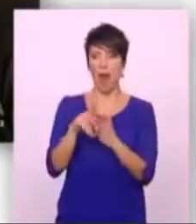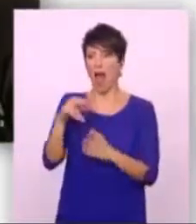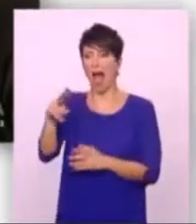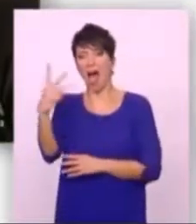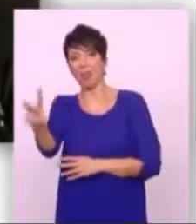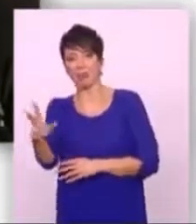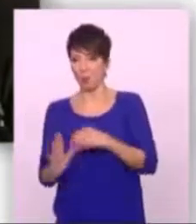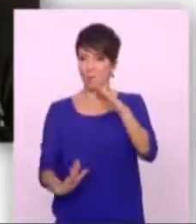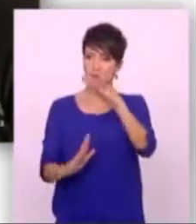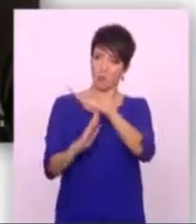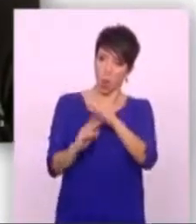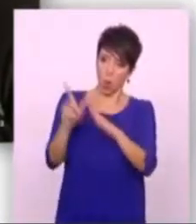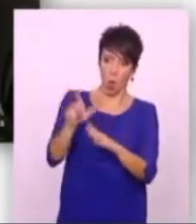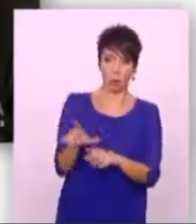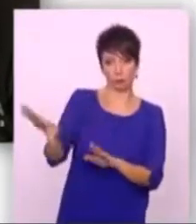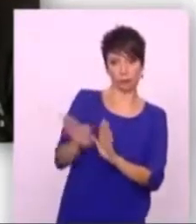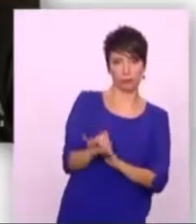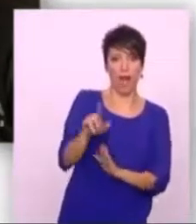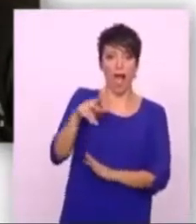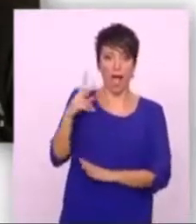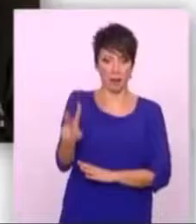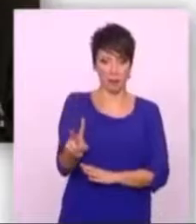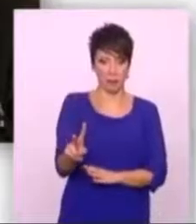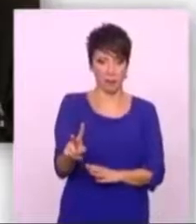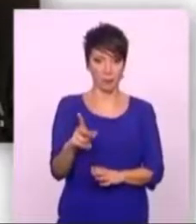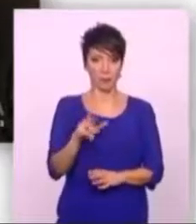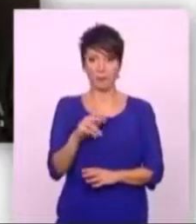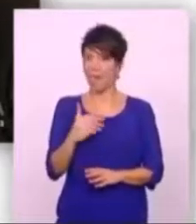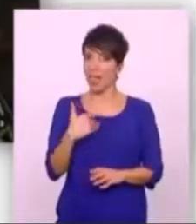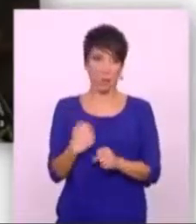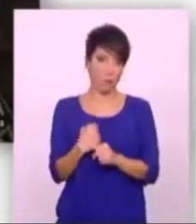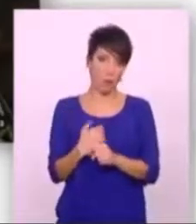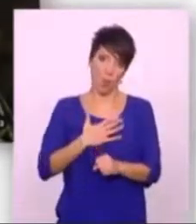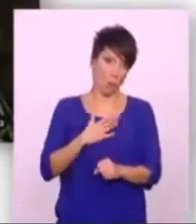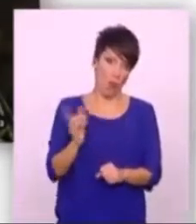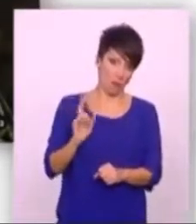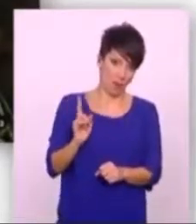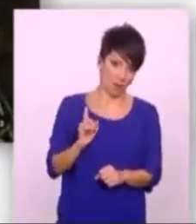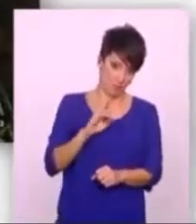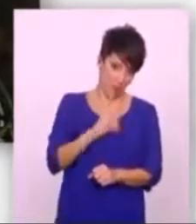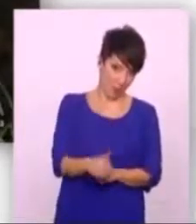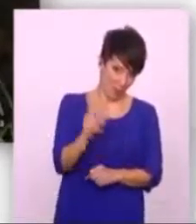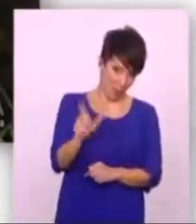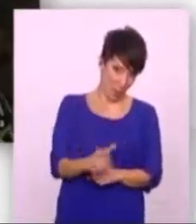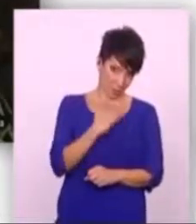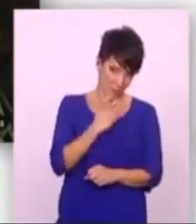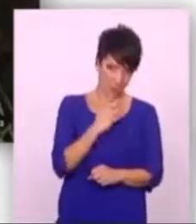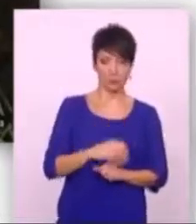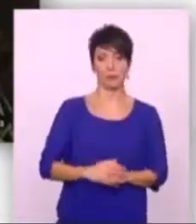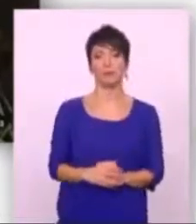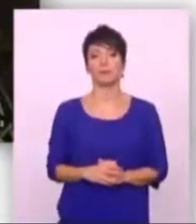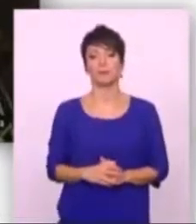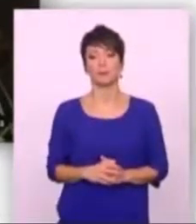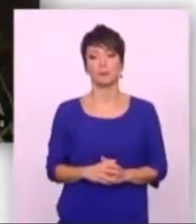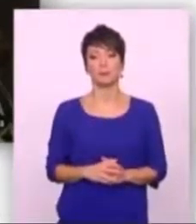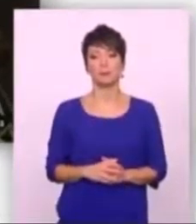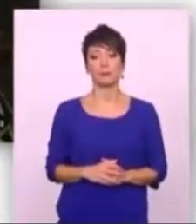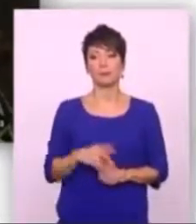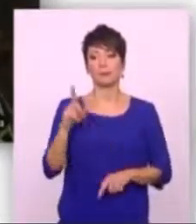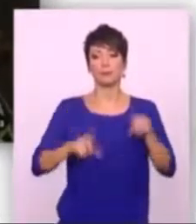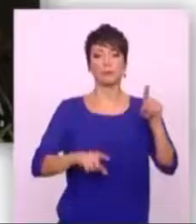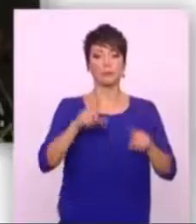κατά μέσο όρο 30 με 40.000 για να επισκευαστούν. Και όπως καταλαβαίνετε, στην παρούσα φάση για να επισκευάσουμε ακίνητα είναι λίγο δύσκολο. Σαράκι της